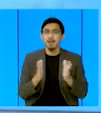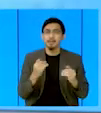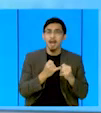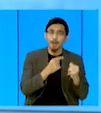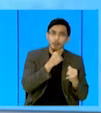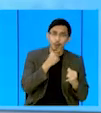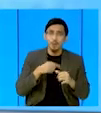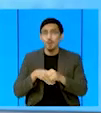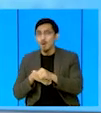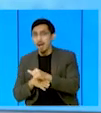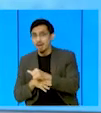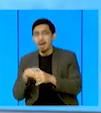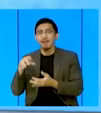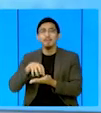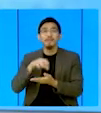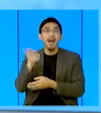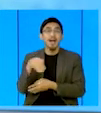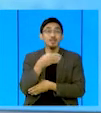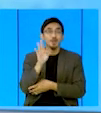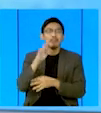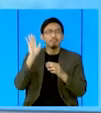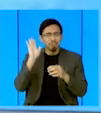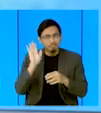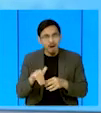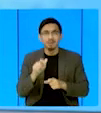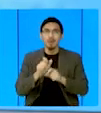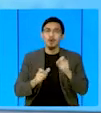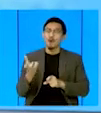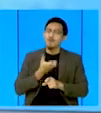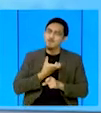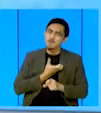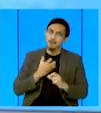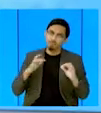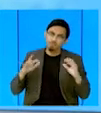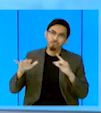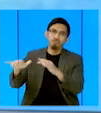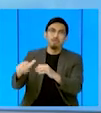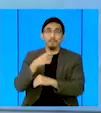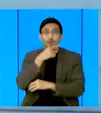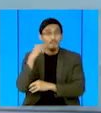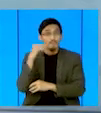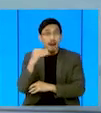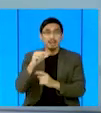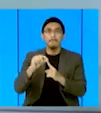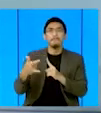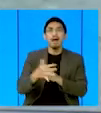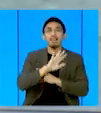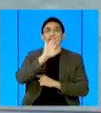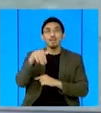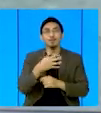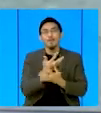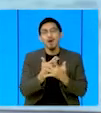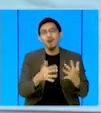Pemirsa, libur panjang akhir pekan dan juga Idul Adha, Taman Impian Jaya Ancol masih menjadi favorit pengunjung. Minggu pagi, Pantai Ancol ramai